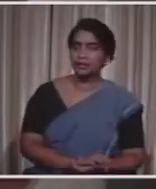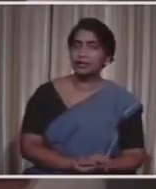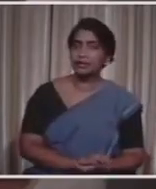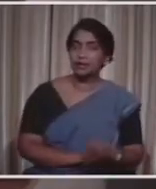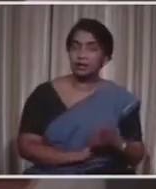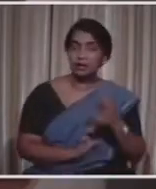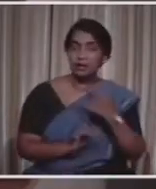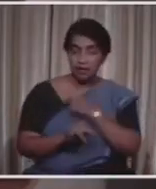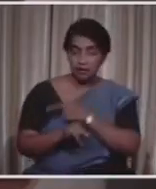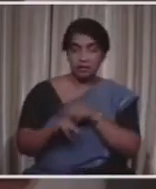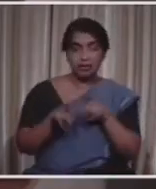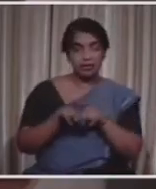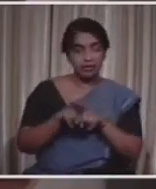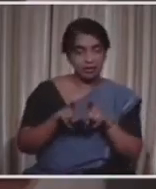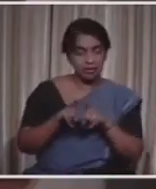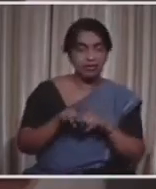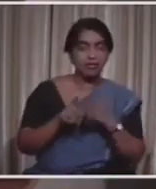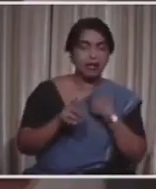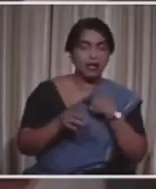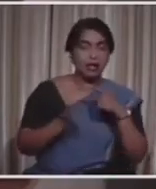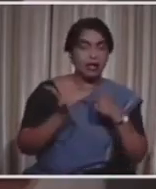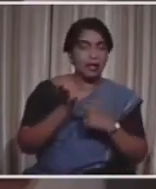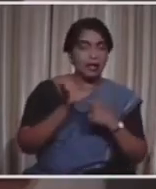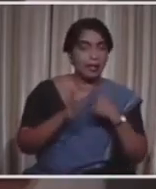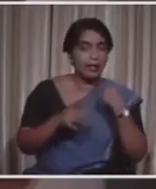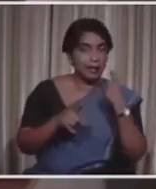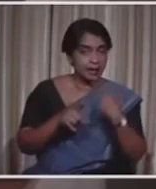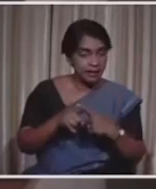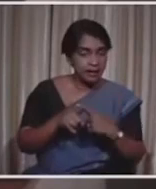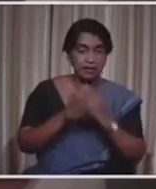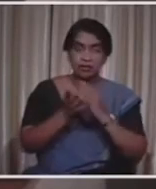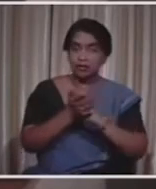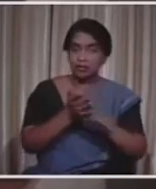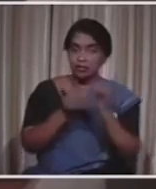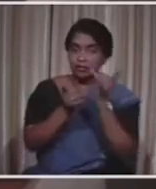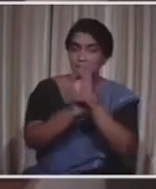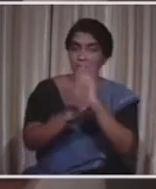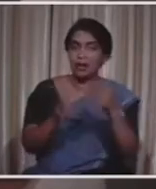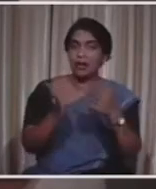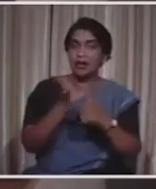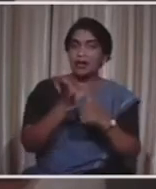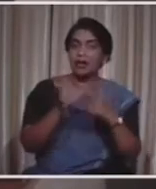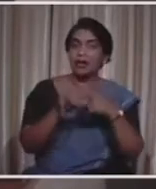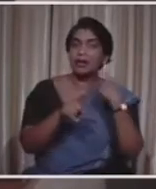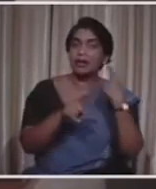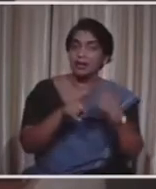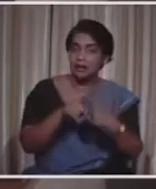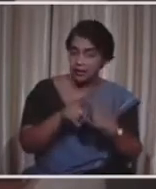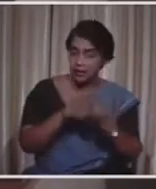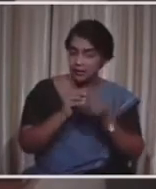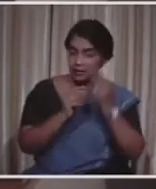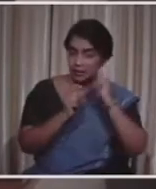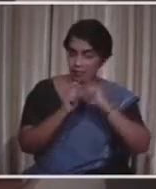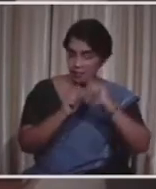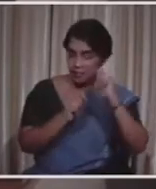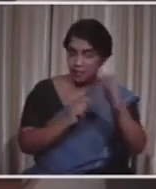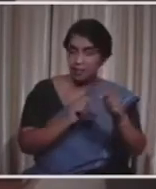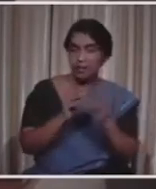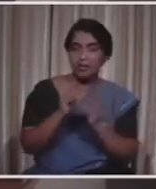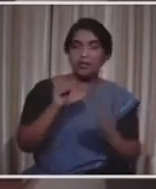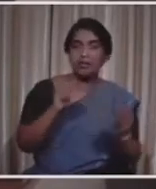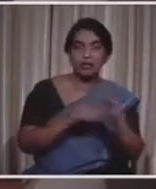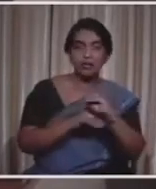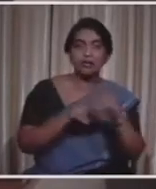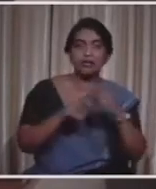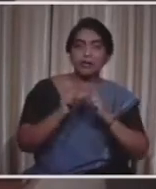ඉහත බදු සහනේ තුලින් ඍජු බදු ගෙවන්නන් හා වක්‍ර බදු එකතු කළ